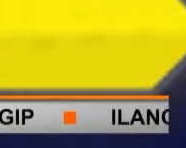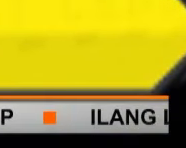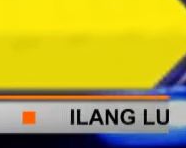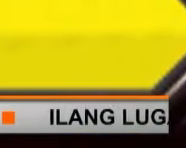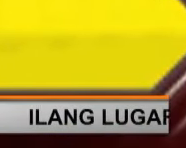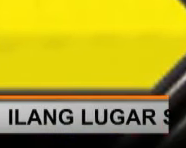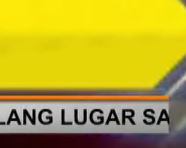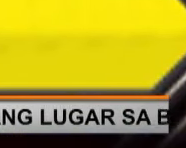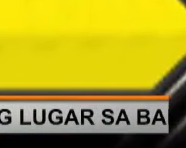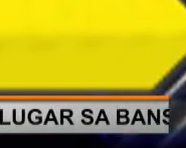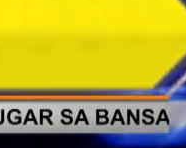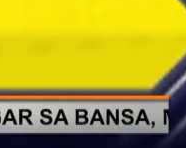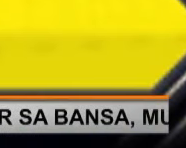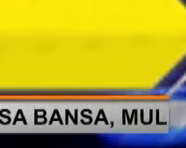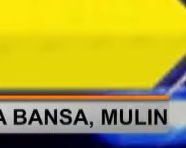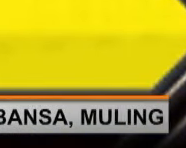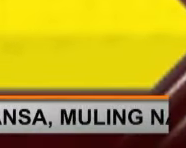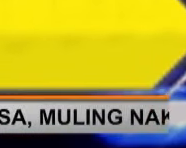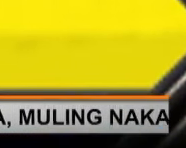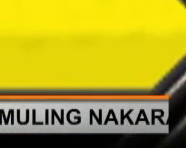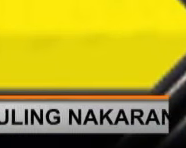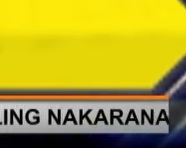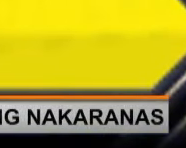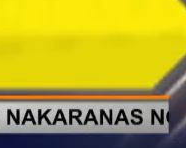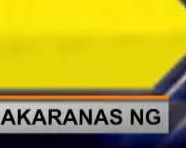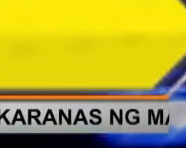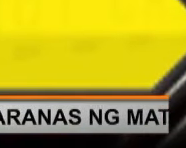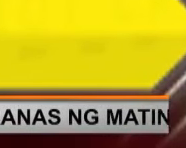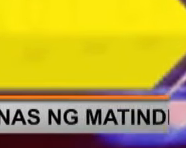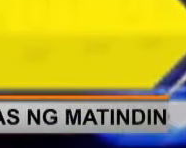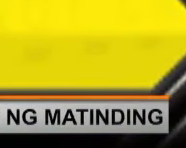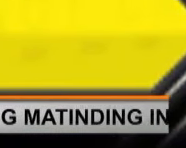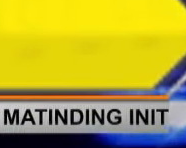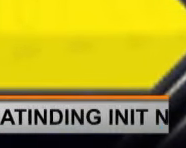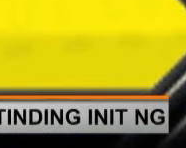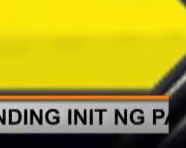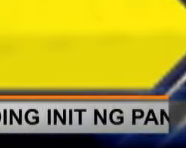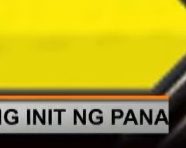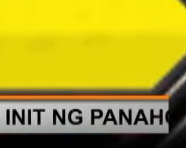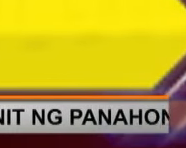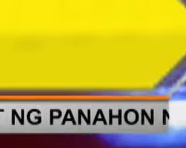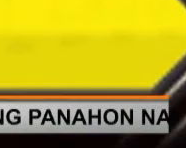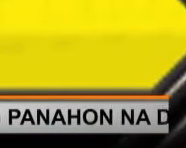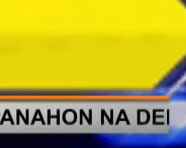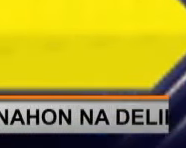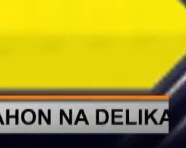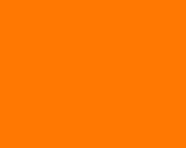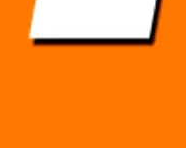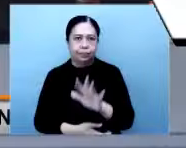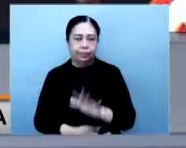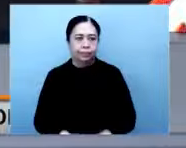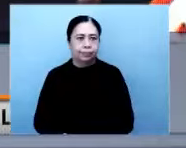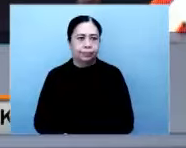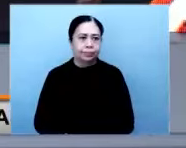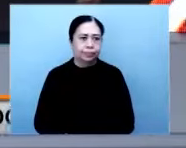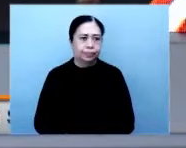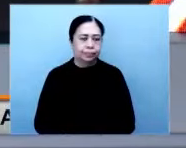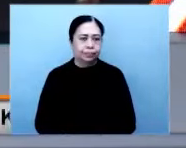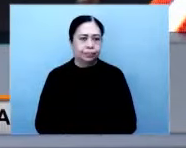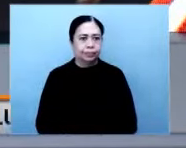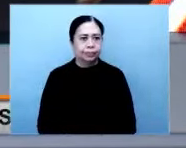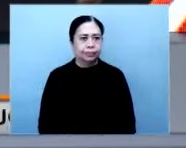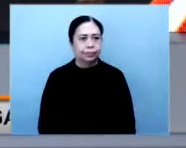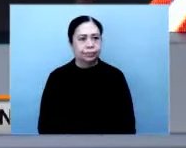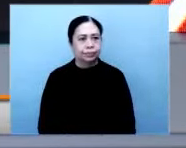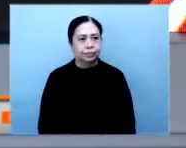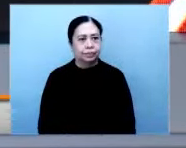sa Comprehensive Dangerous Drugs Act. Yan ang Frontline Run-Up, Gary De Leon, News 5. Tila nasa